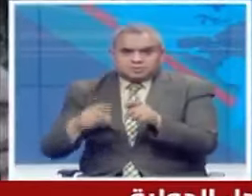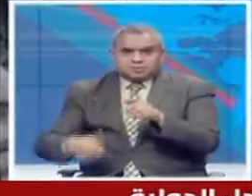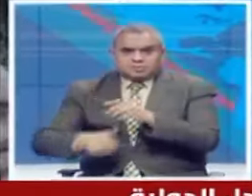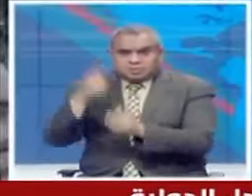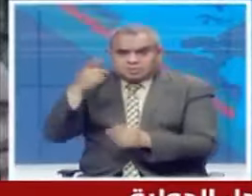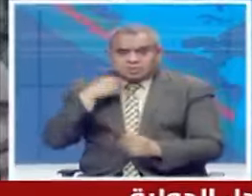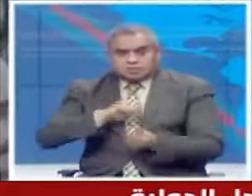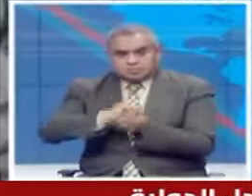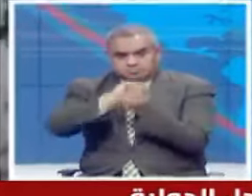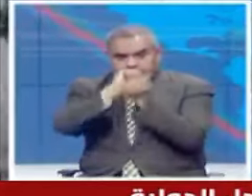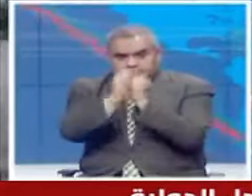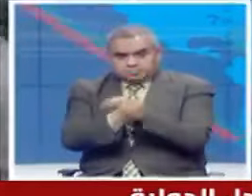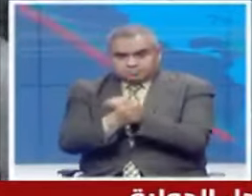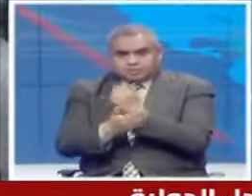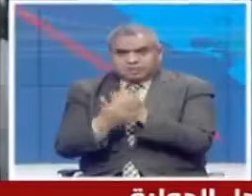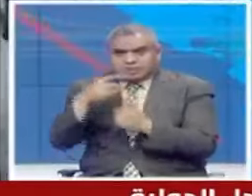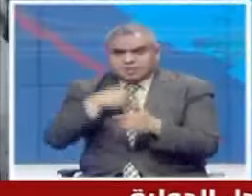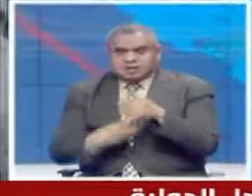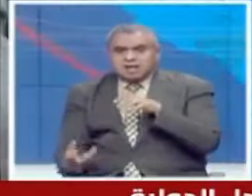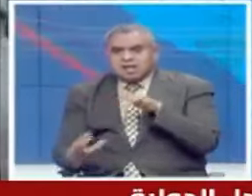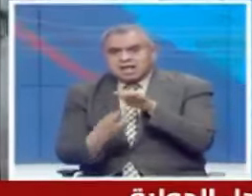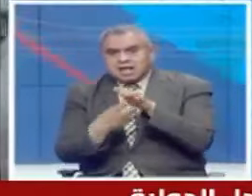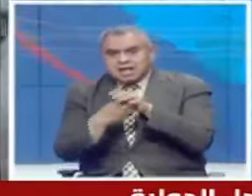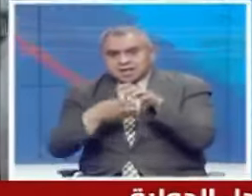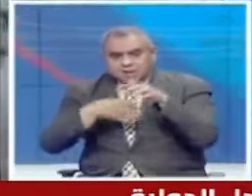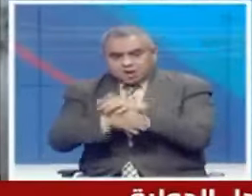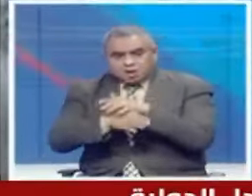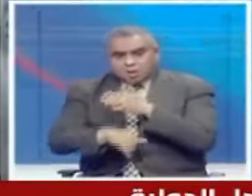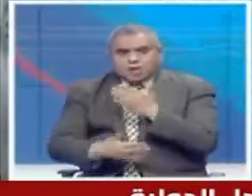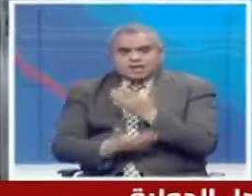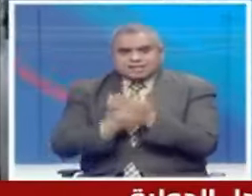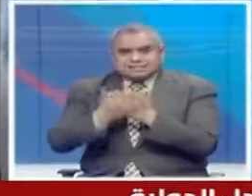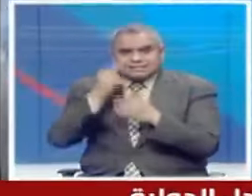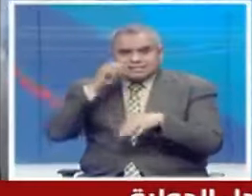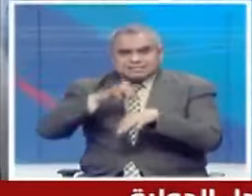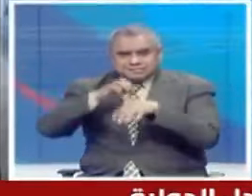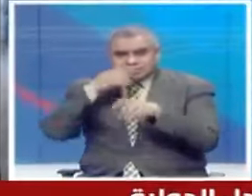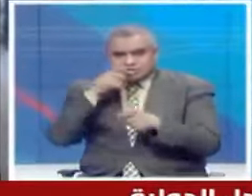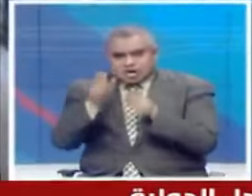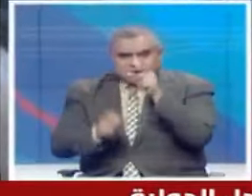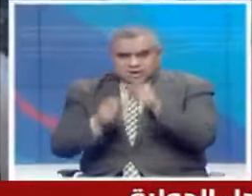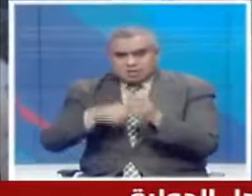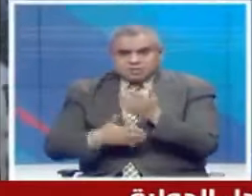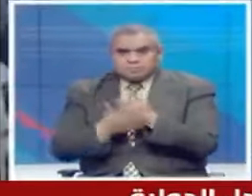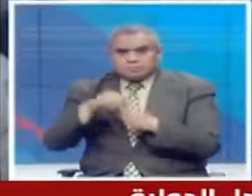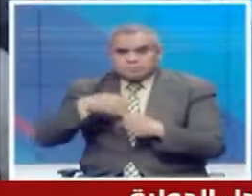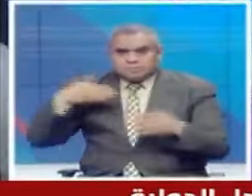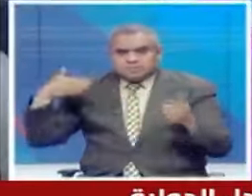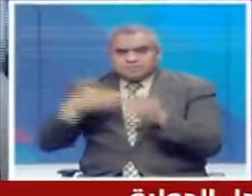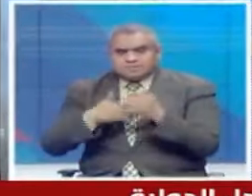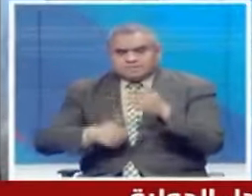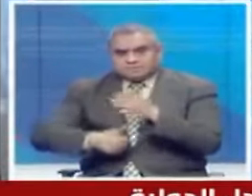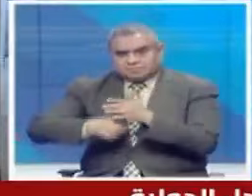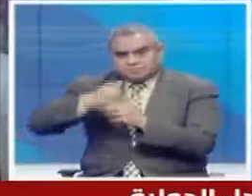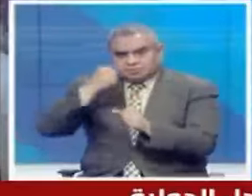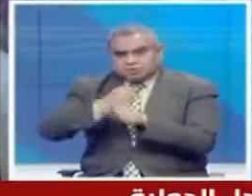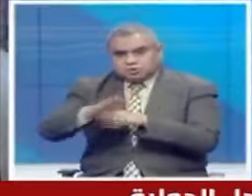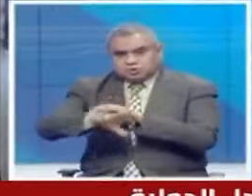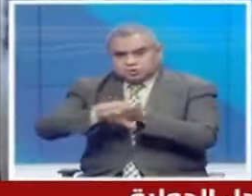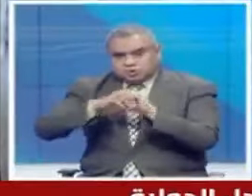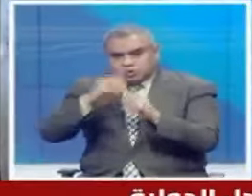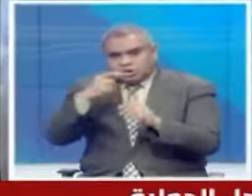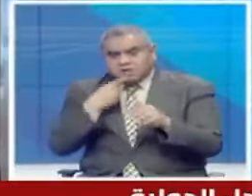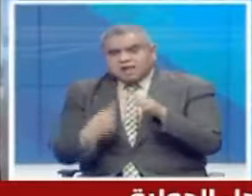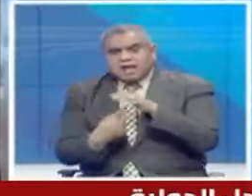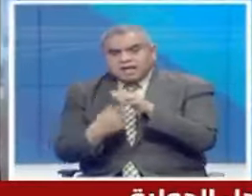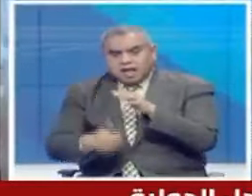نغير واقع الجامعة من البنية التحتية من البشر. دايما بنحاول نستثمر في الناس وفي النظم علشان الجامعة في الآخر تبقى